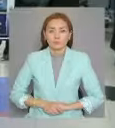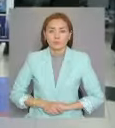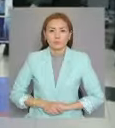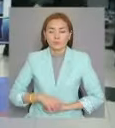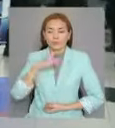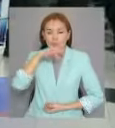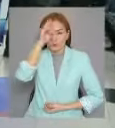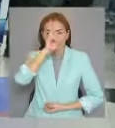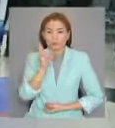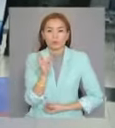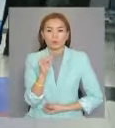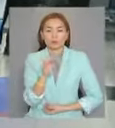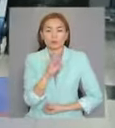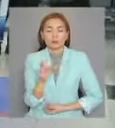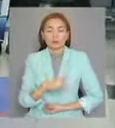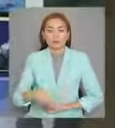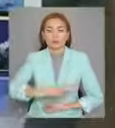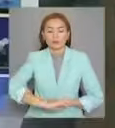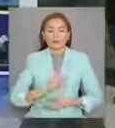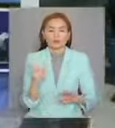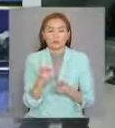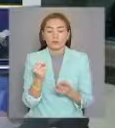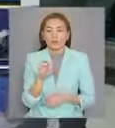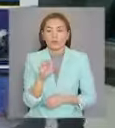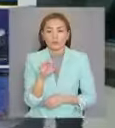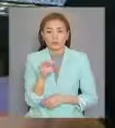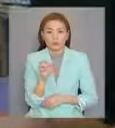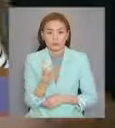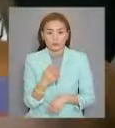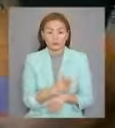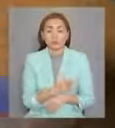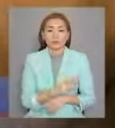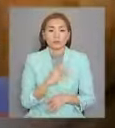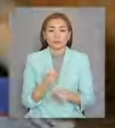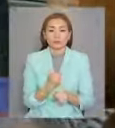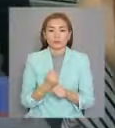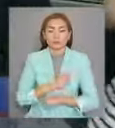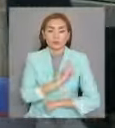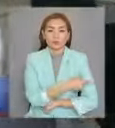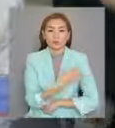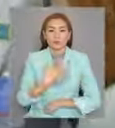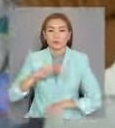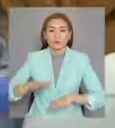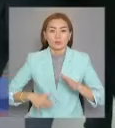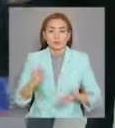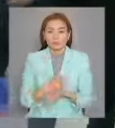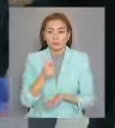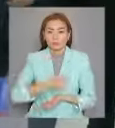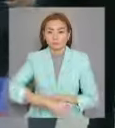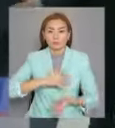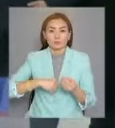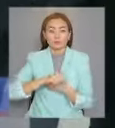Қазақ күресінен өткен чемпионатта еліміздің намысын қорғаған Ақылбек Аманұлы жауырын жерге тегізбеді. 50 келі салмақ дәрежесінде